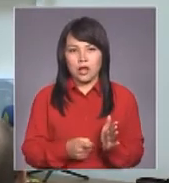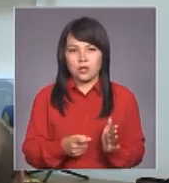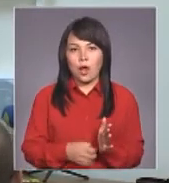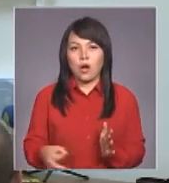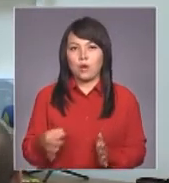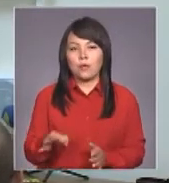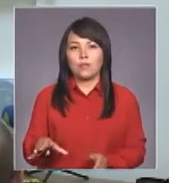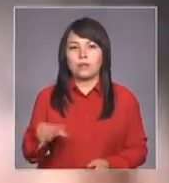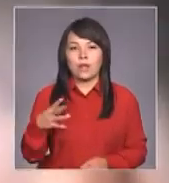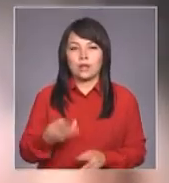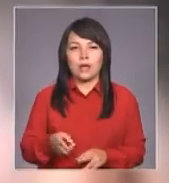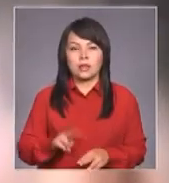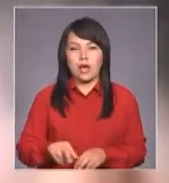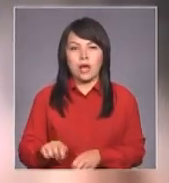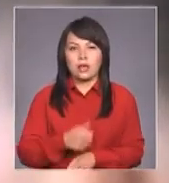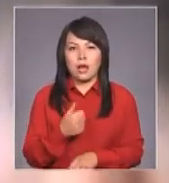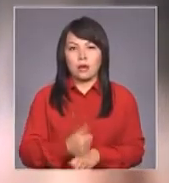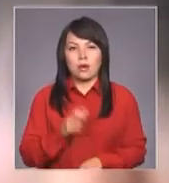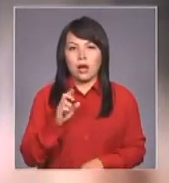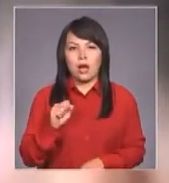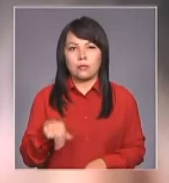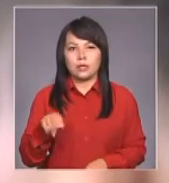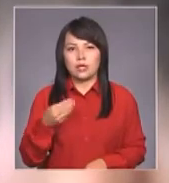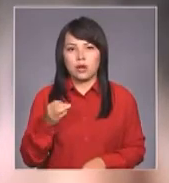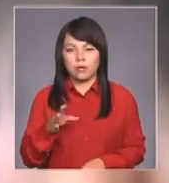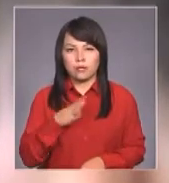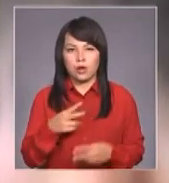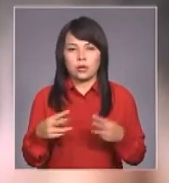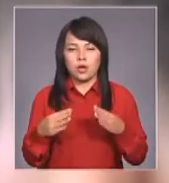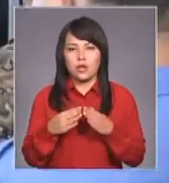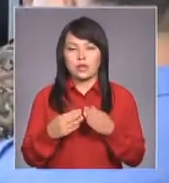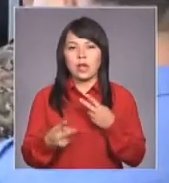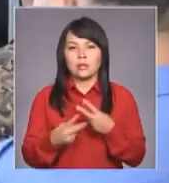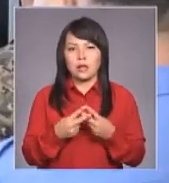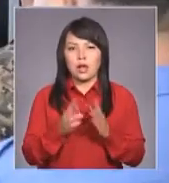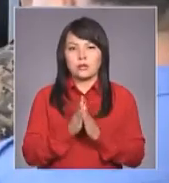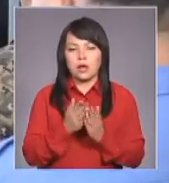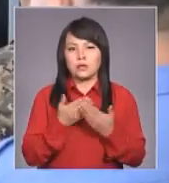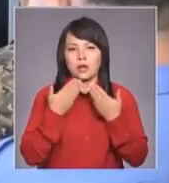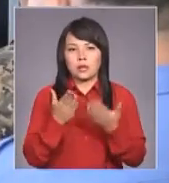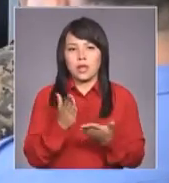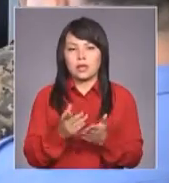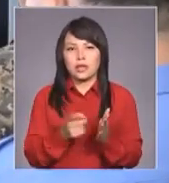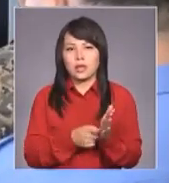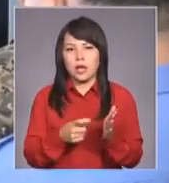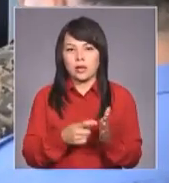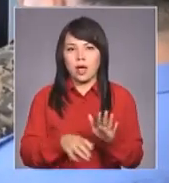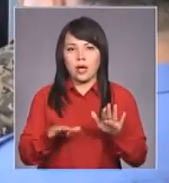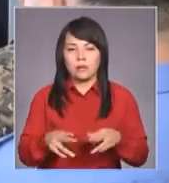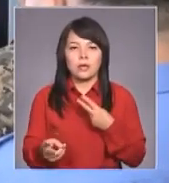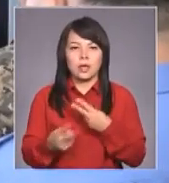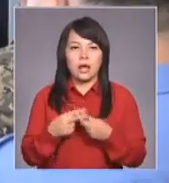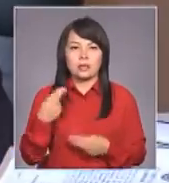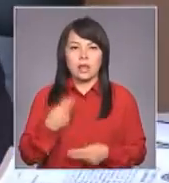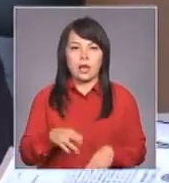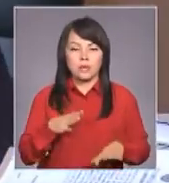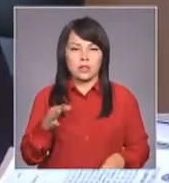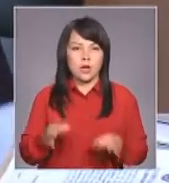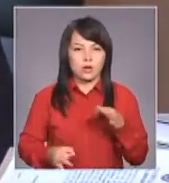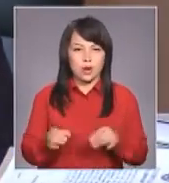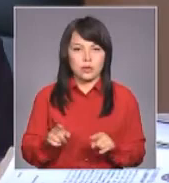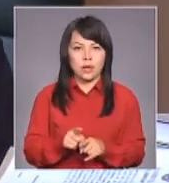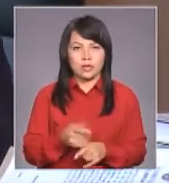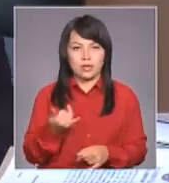бұрынғы әкімі Бауыржан Әбдішев үй қамаққа сұранып отыр. Он ай бойы тергеу изоляторында болған экшенеунік сот мәжілісіне